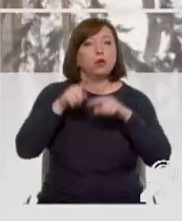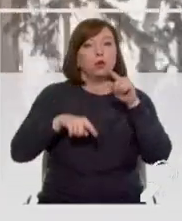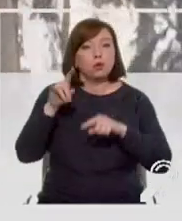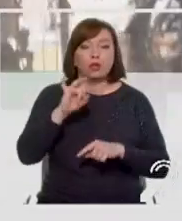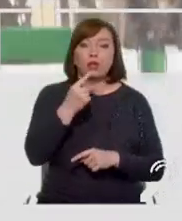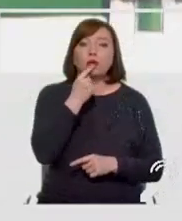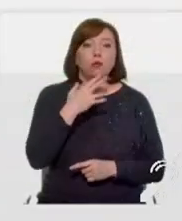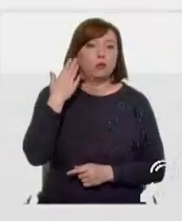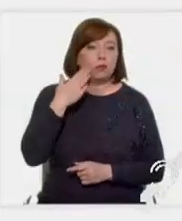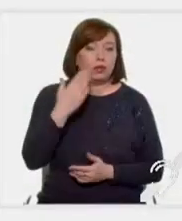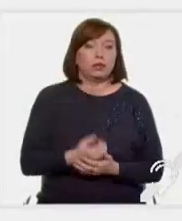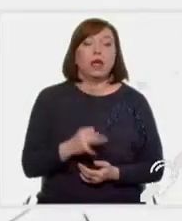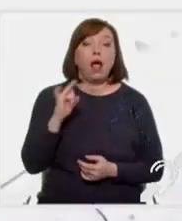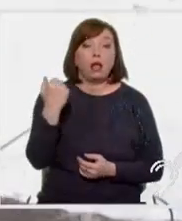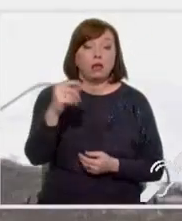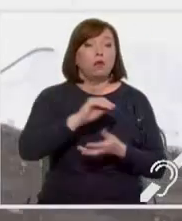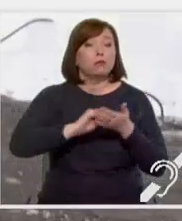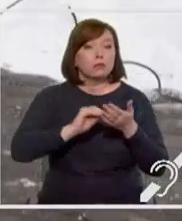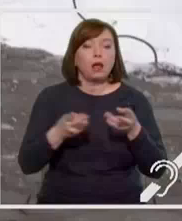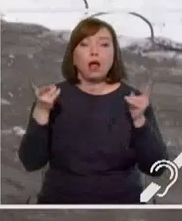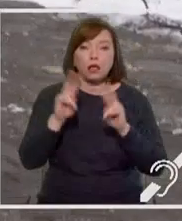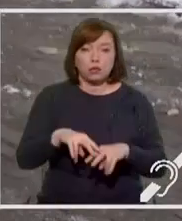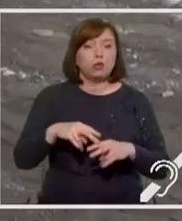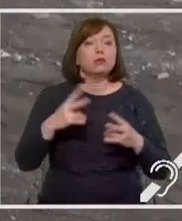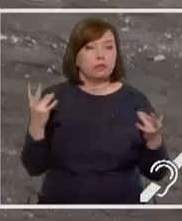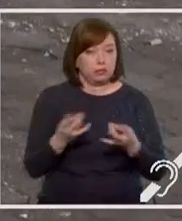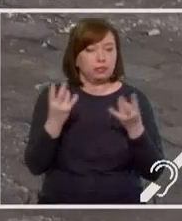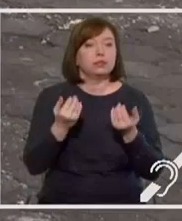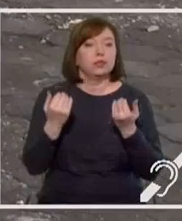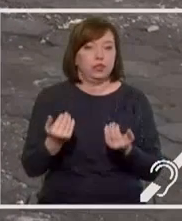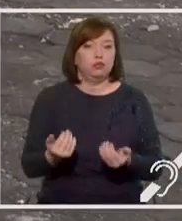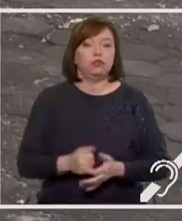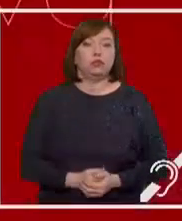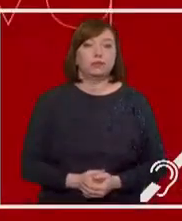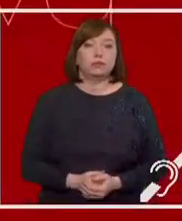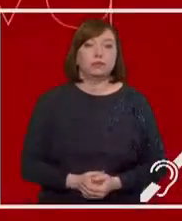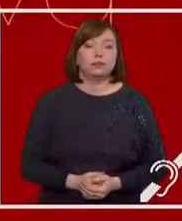patrie și limba română, iar opera sa rămâne actuală și în prezent.